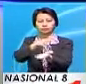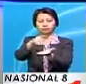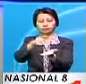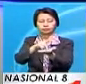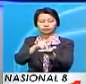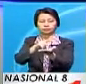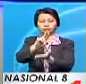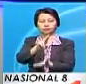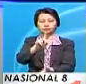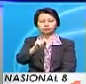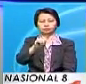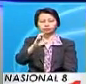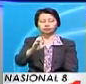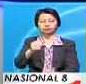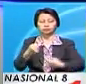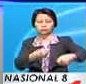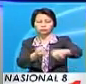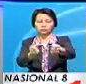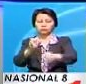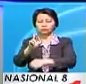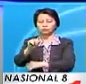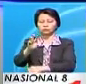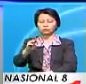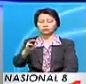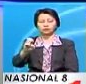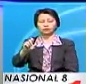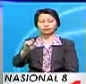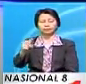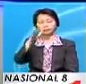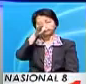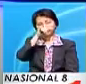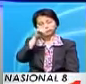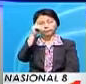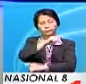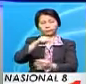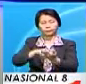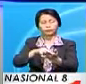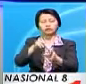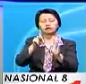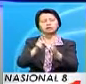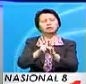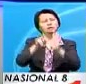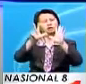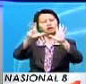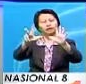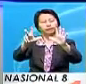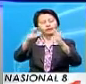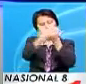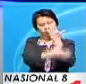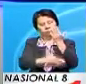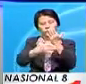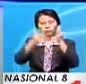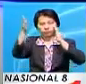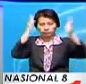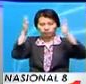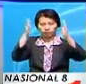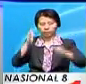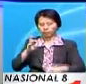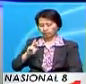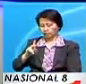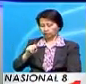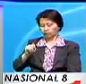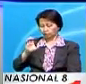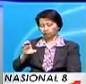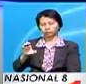Pusat Transformasi Luar Bandar Sungai Rambai Melaka dilancarkan hari ini adalah yang ke-8 di seluruh negara. Ya, RTC